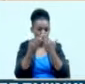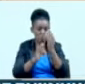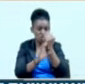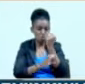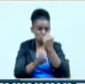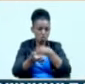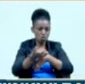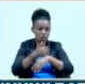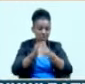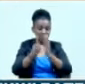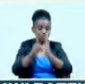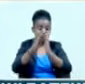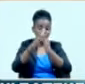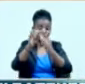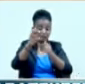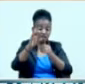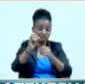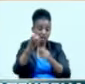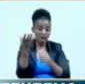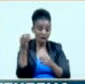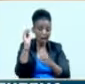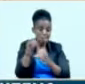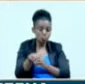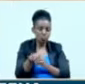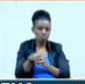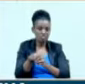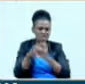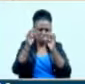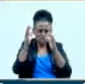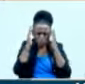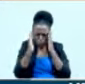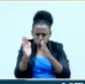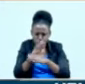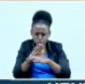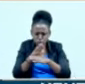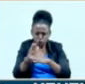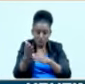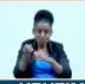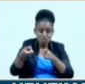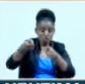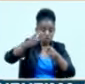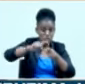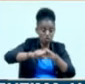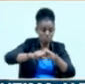gihugu hose, turere tw'umujyi wa Kigali turimo mu mujyi bafite byinshi bahugiyemo ku buryo dushaka